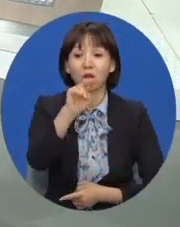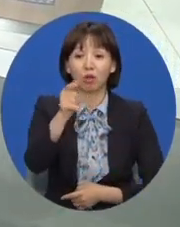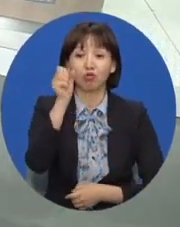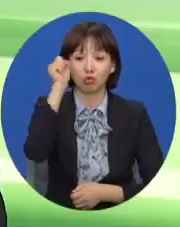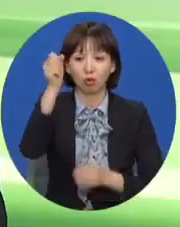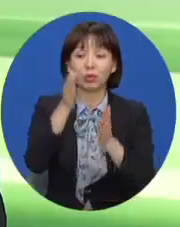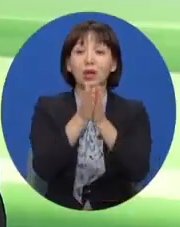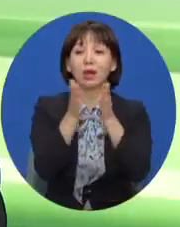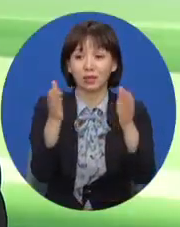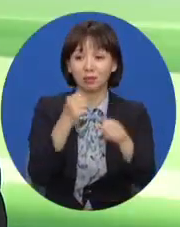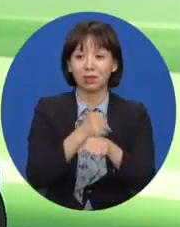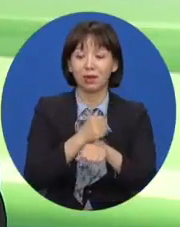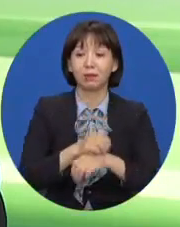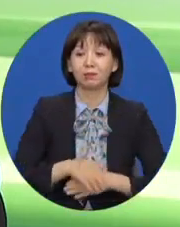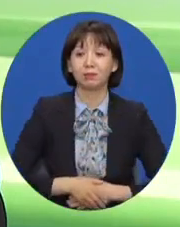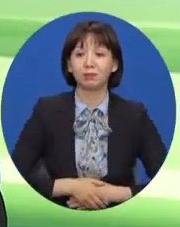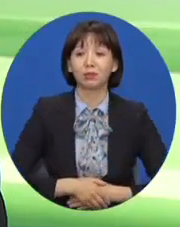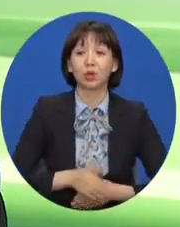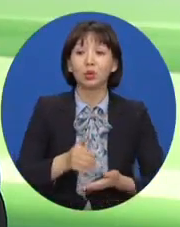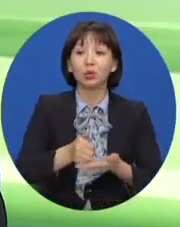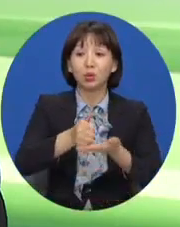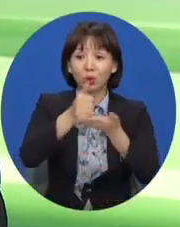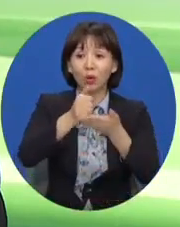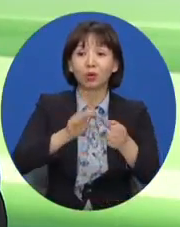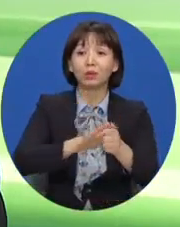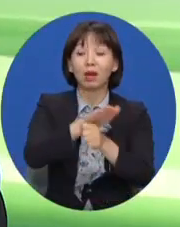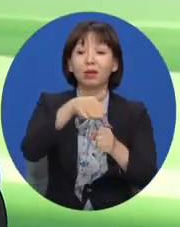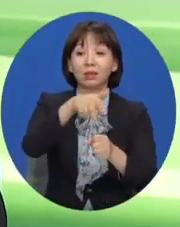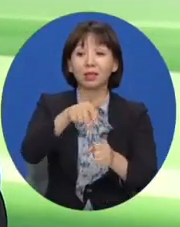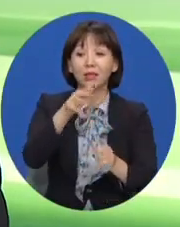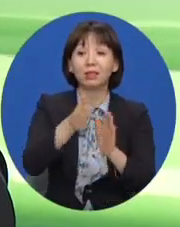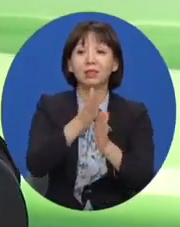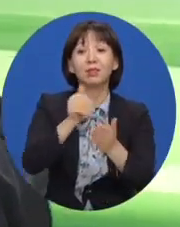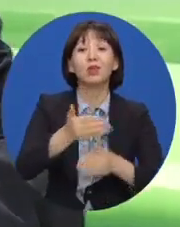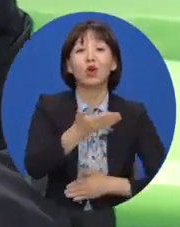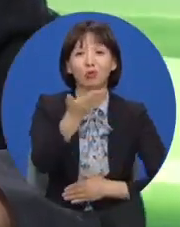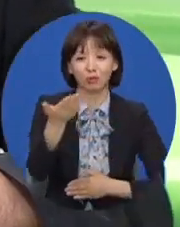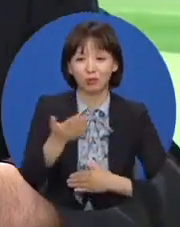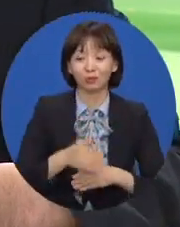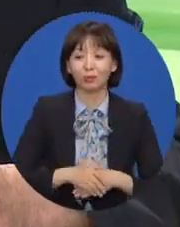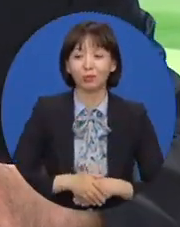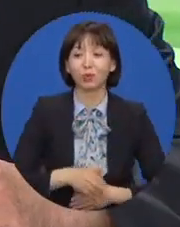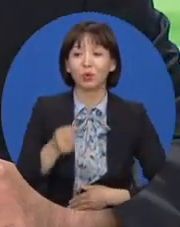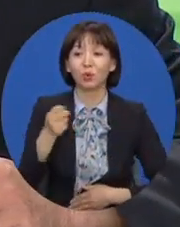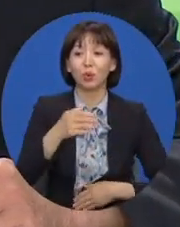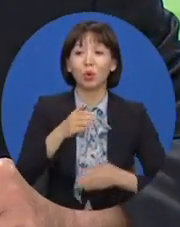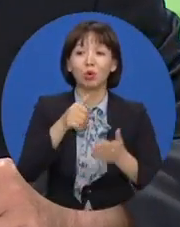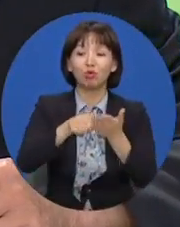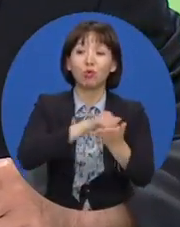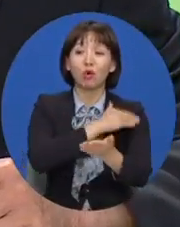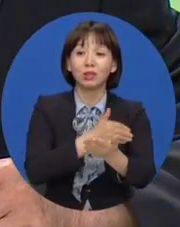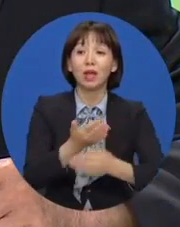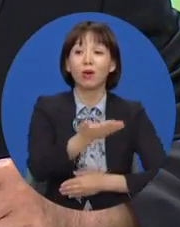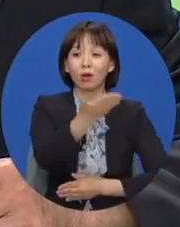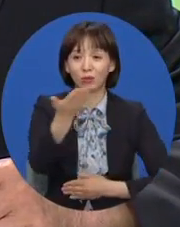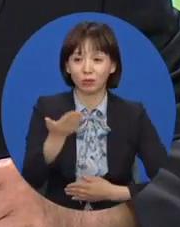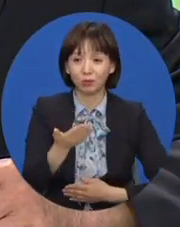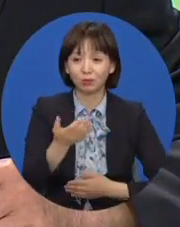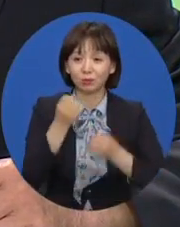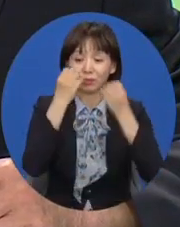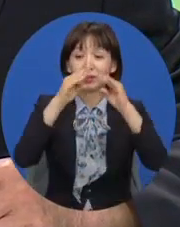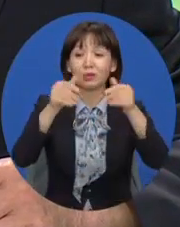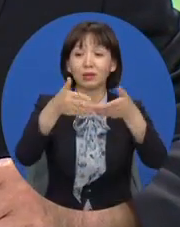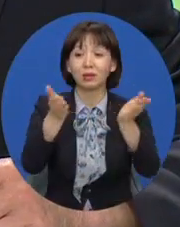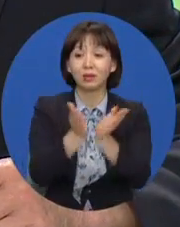하겠습니다. 네, 존경하고 사랑하는 제천시민 여러분, 그리고 유권자 여러분,